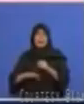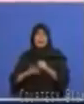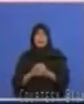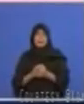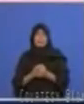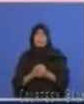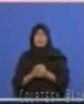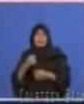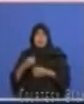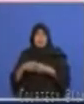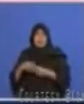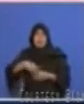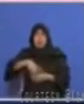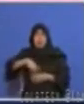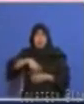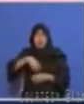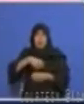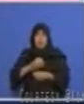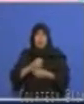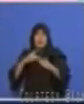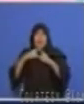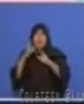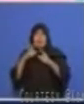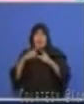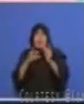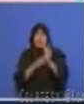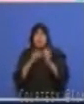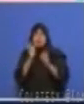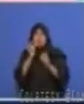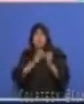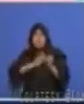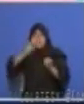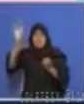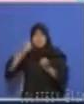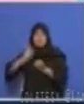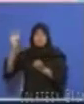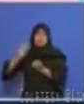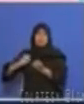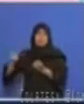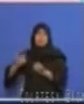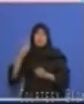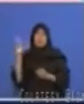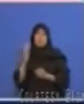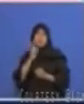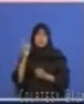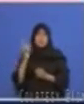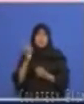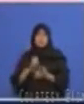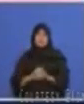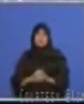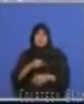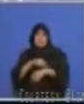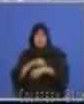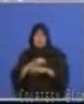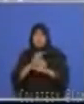masyarakat mengelola garamnya sehingga dapat diekspor keluar dengan memenuhi standar nasional waktu habis